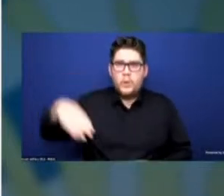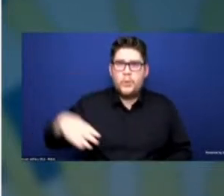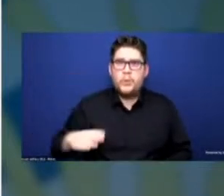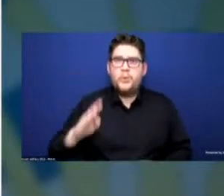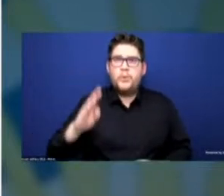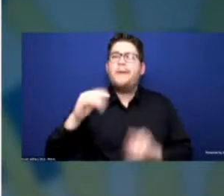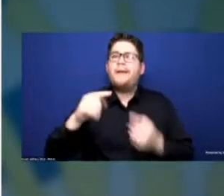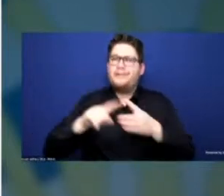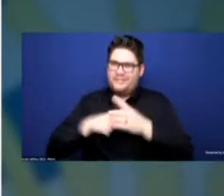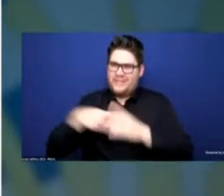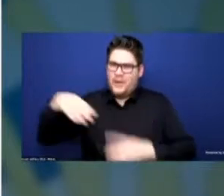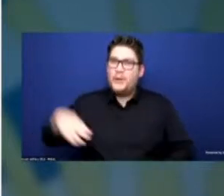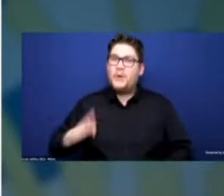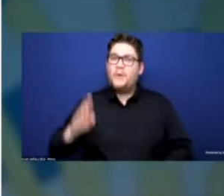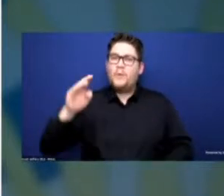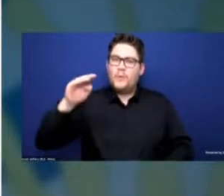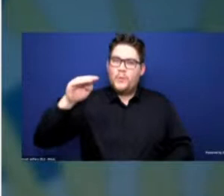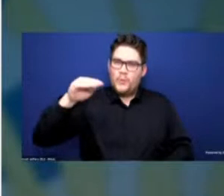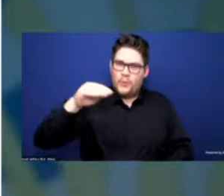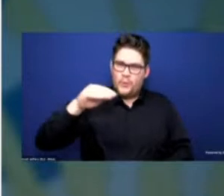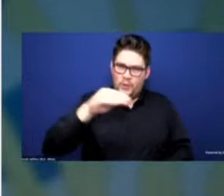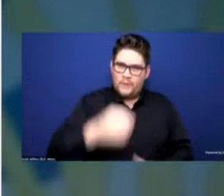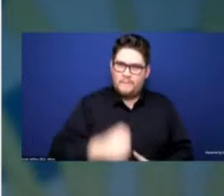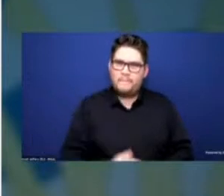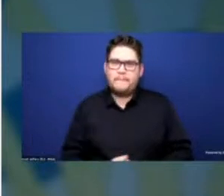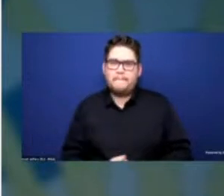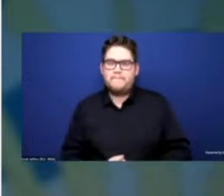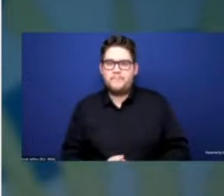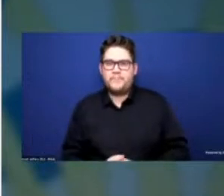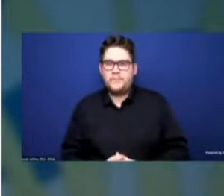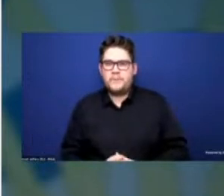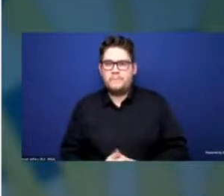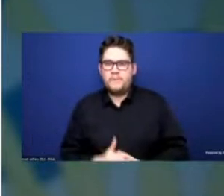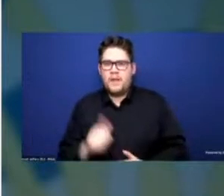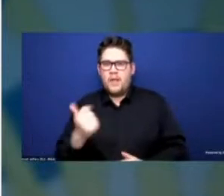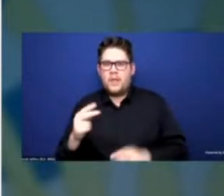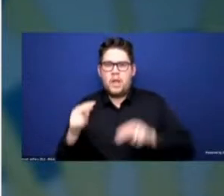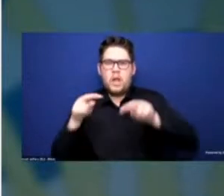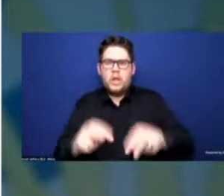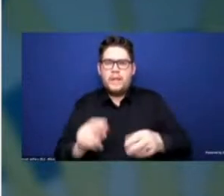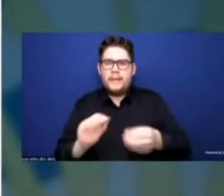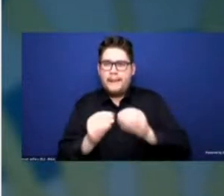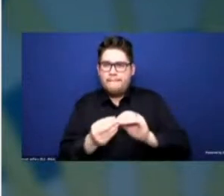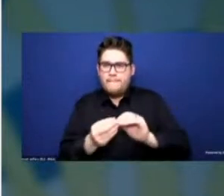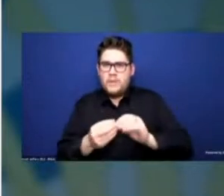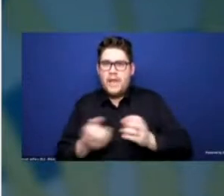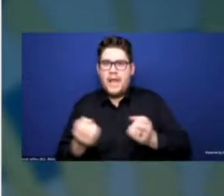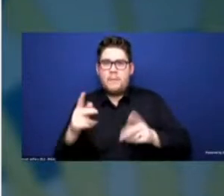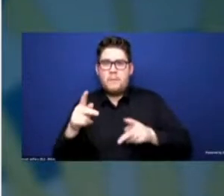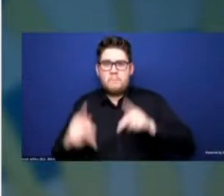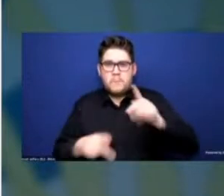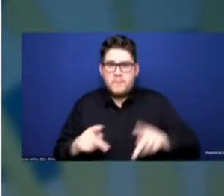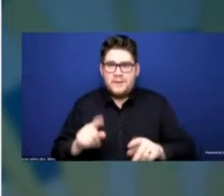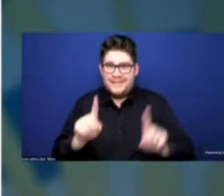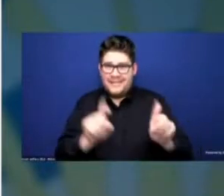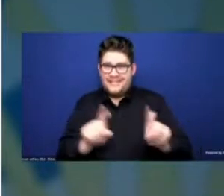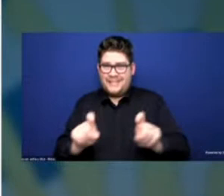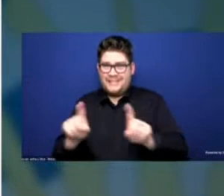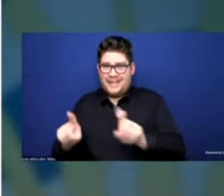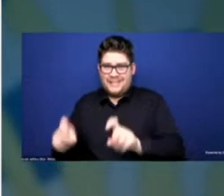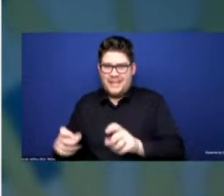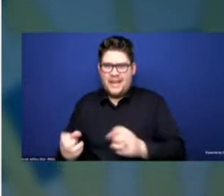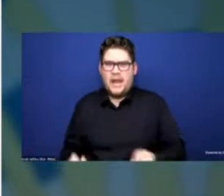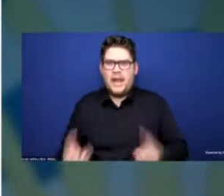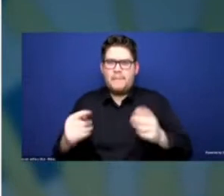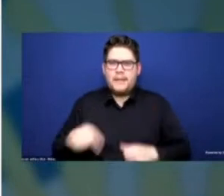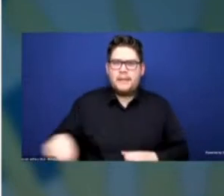个飞沙你 carefully 看到 are 吧， the 也是这 percent 个 of people who are testing positive 下来了之后又 every 上 day. 去。 And that rose quite high to around